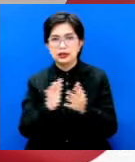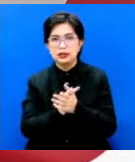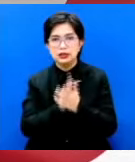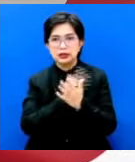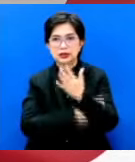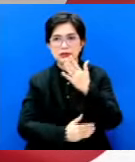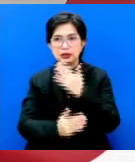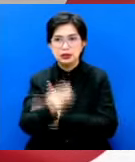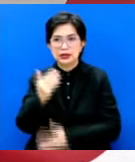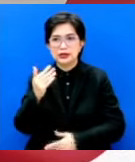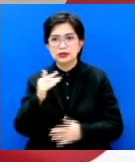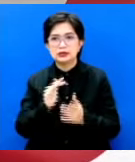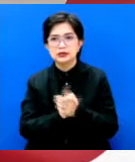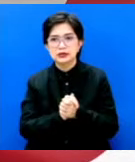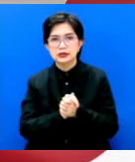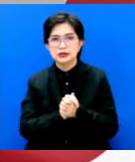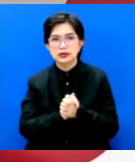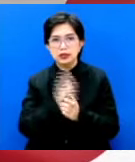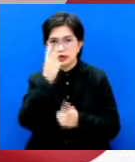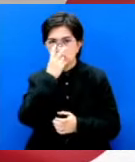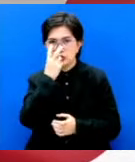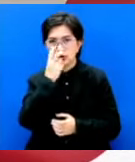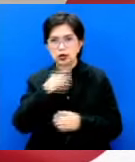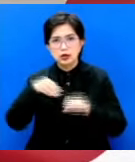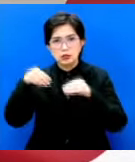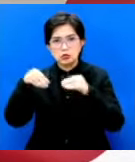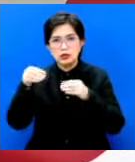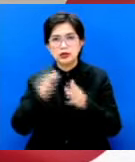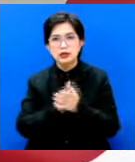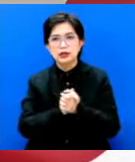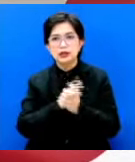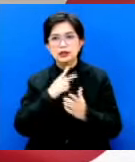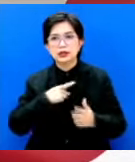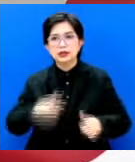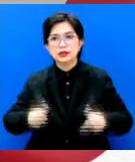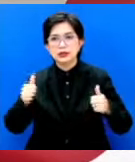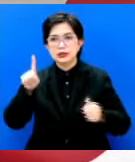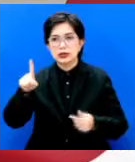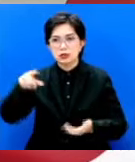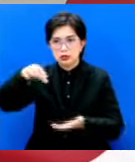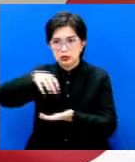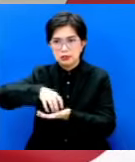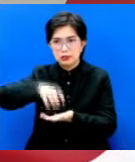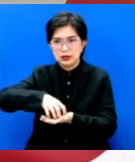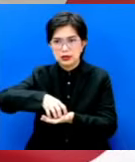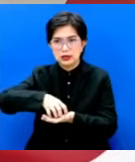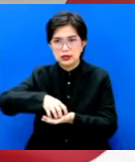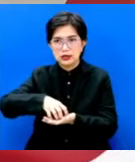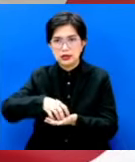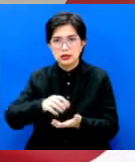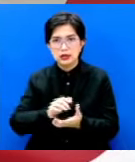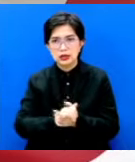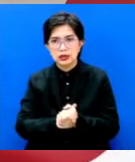disabilitasdanjugaeetunanetra yangberjualan.Jadi,kamisedangmenyiapkan